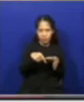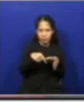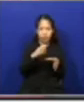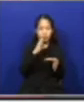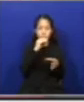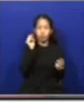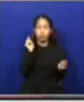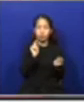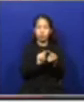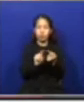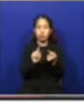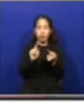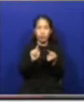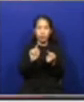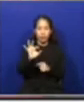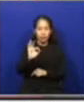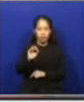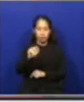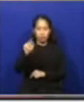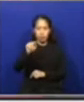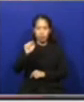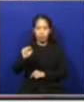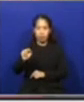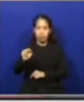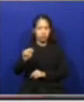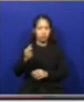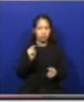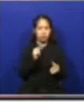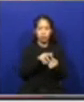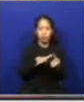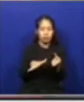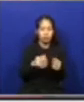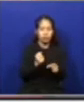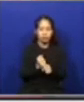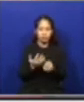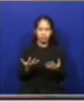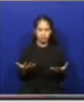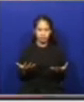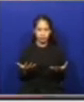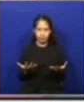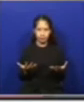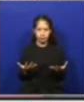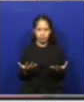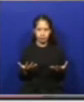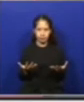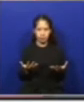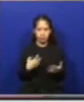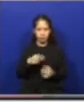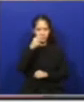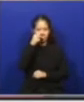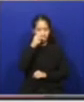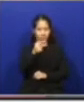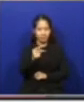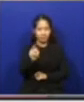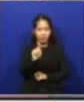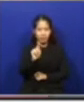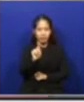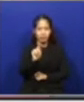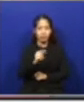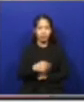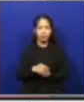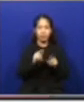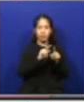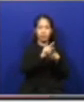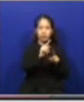งอีก 90% ที่ไม่เข้าถึงซอฟท์โลนตัวนี้แค่นี้ได้เห็นคำไอ้ข้อแรกเขา